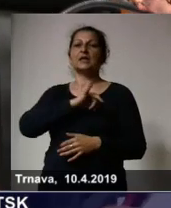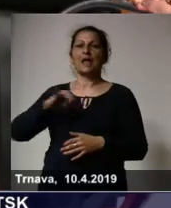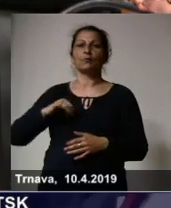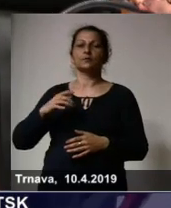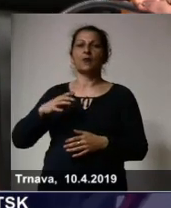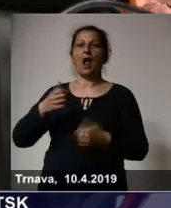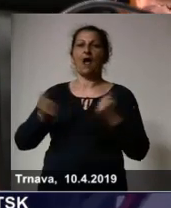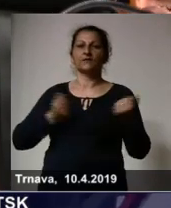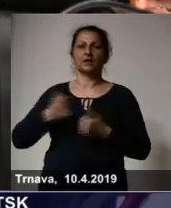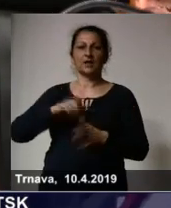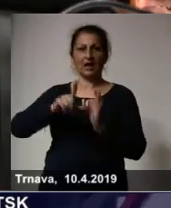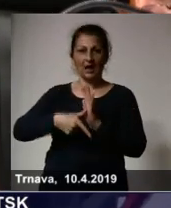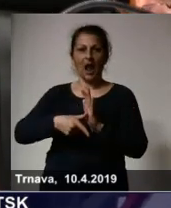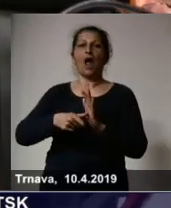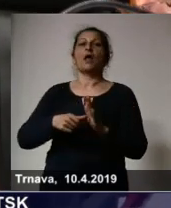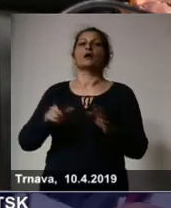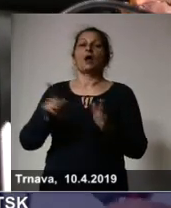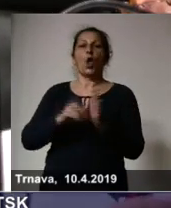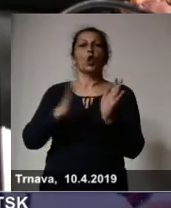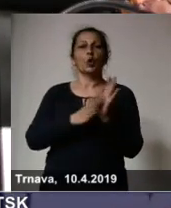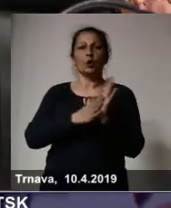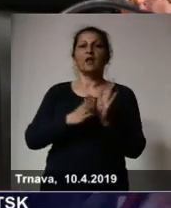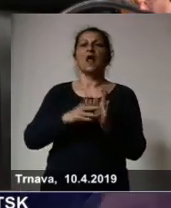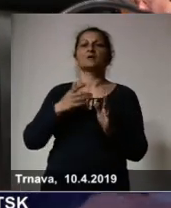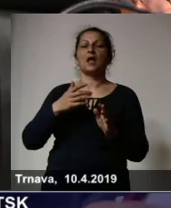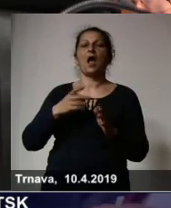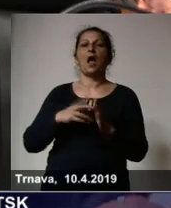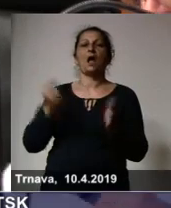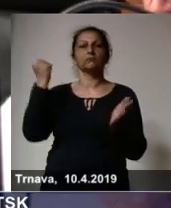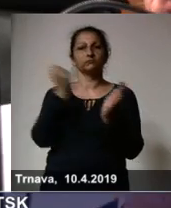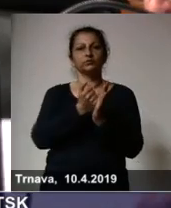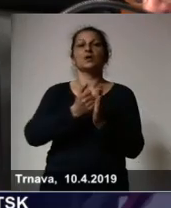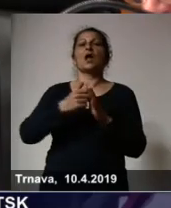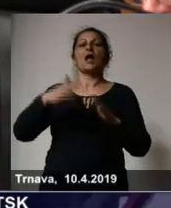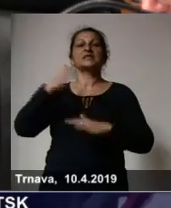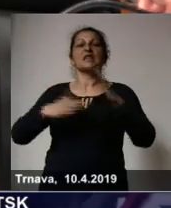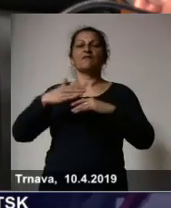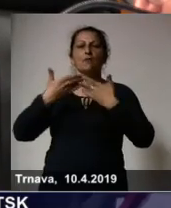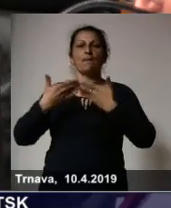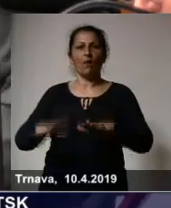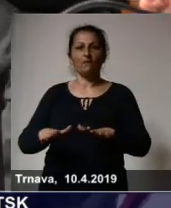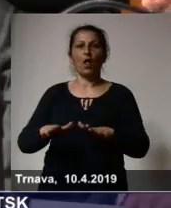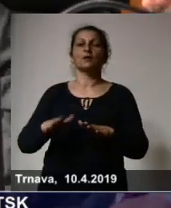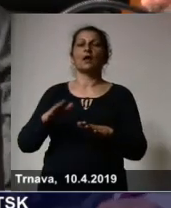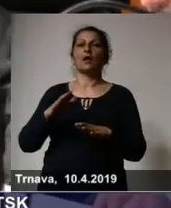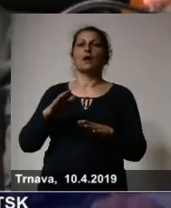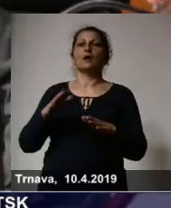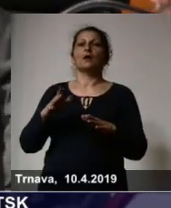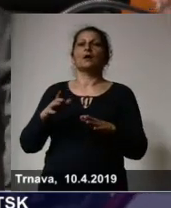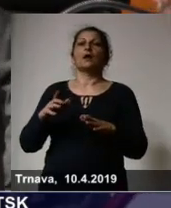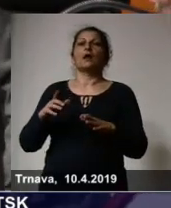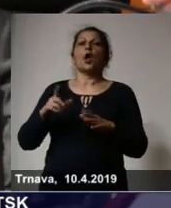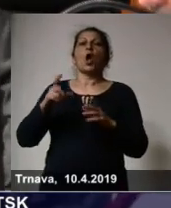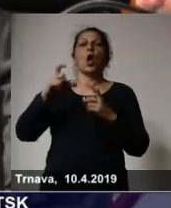zabezpečilo vypracovanie projektovej dokumentácie pre vydanie stavebného povolenia stavieb rekonštrukcia cesty 2/500.